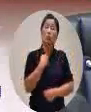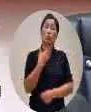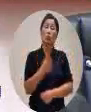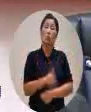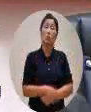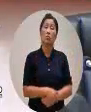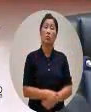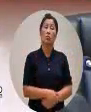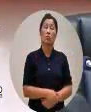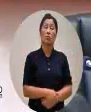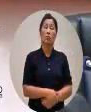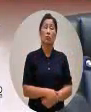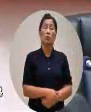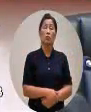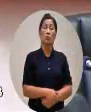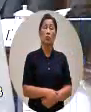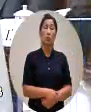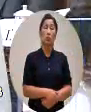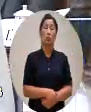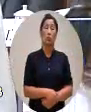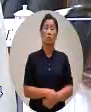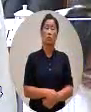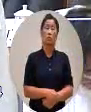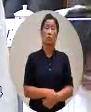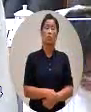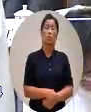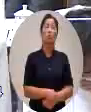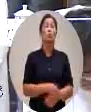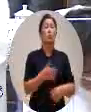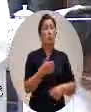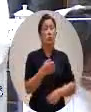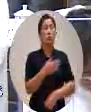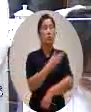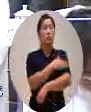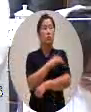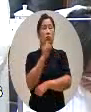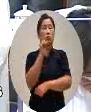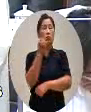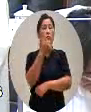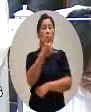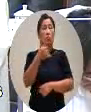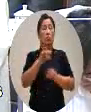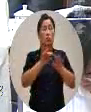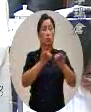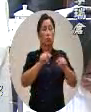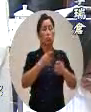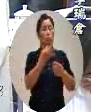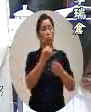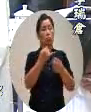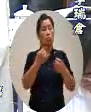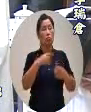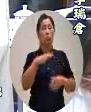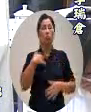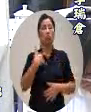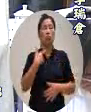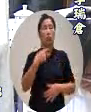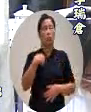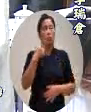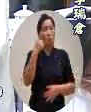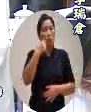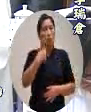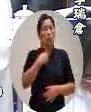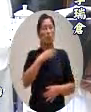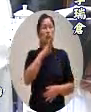答覆好謝謝主持謝謝陳議員這個確實的面積我不知道但是有一部分